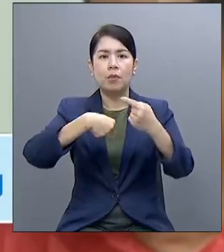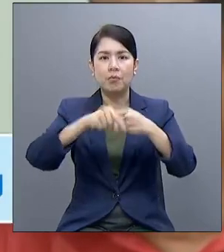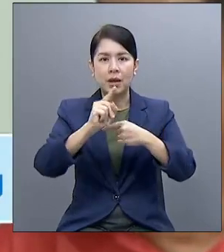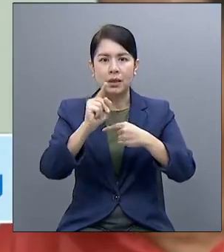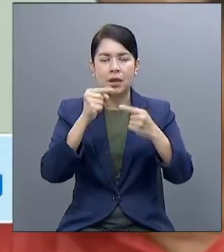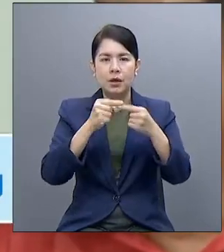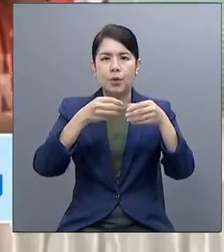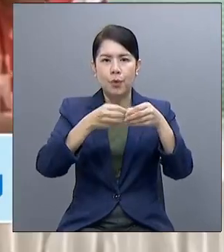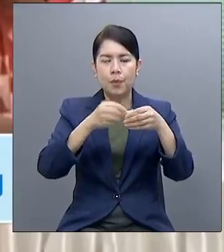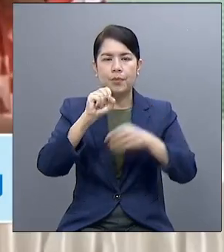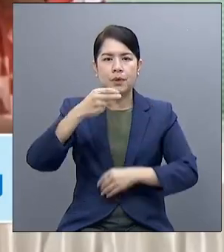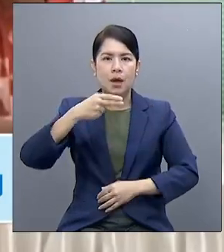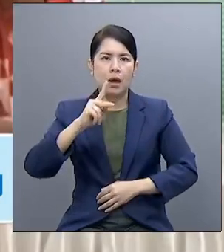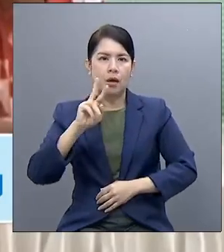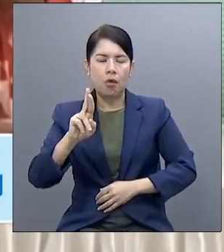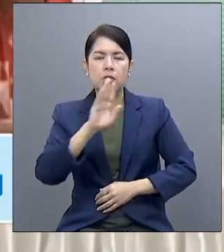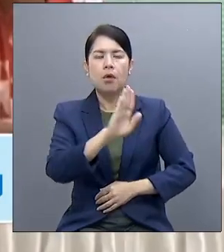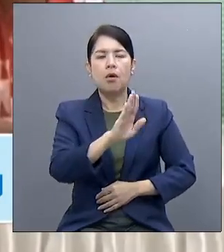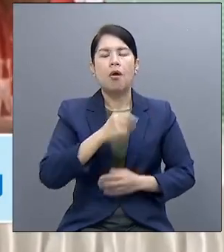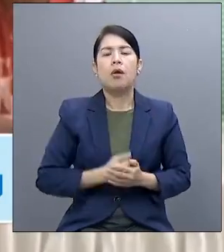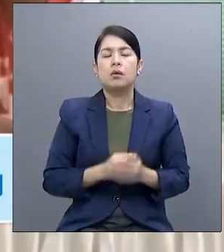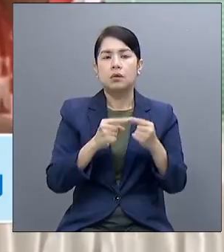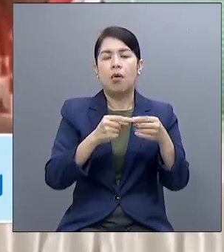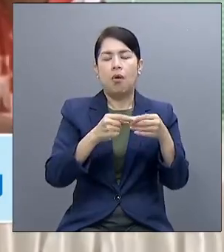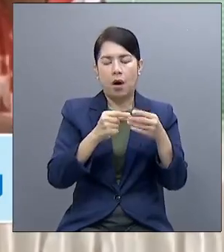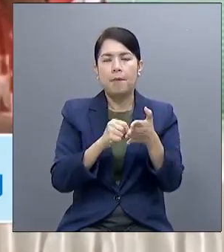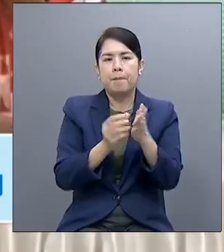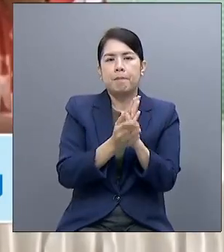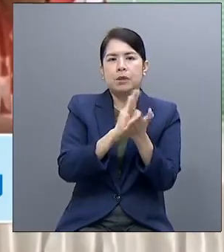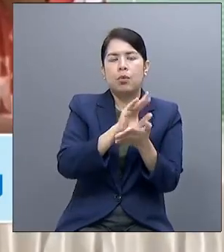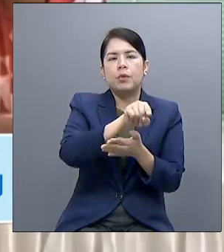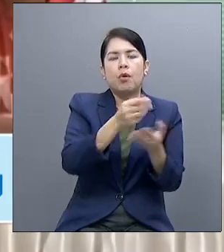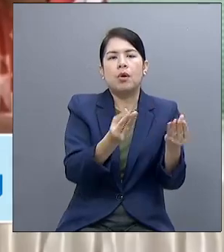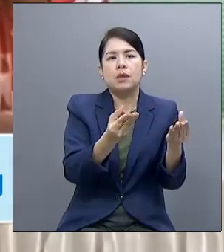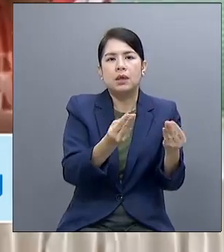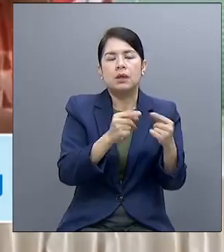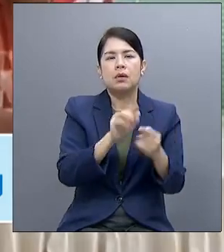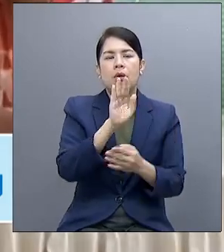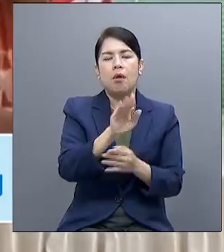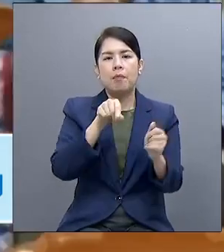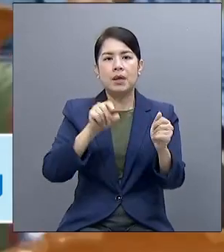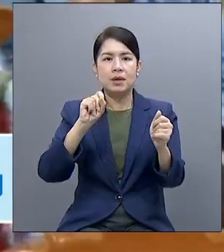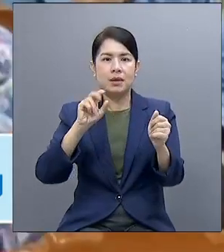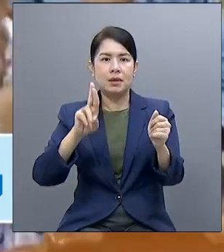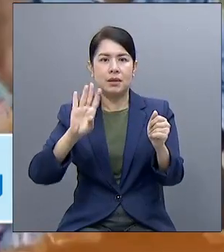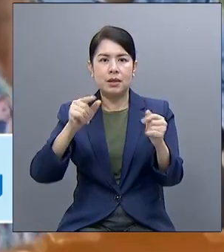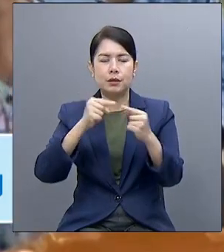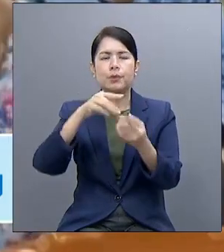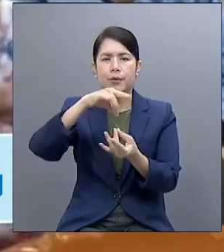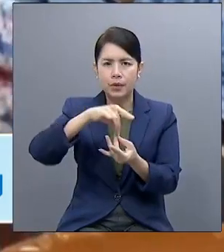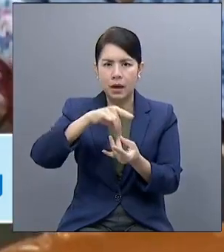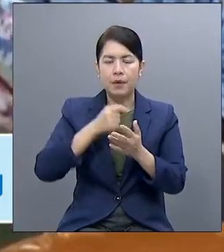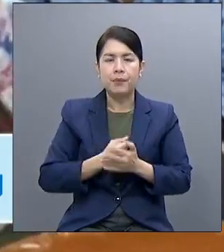ฏิรูปที่ดินศรีสัชนาลัยจำกัดร่วมกับนายอนุรัติเลื่อนลอยสหกรณ์จังหวัดสุโขทัยเพื่อให้คำปรึกษาและรับฟัง